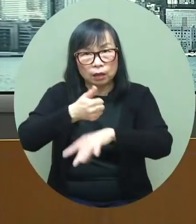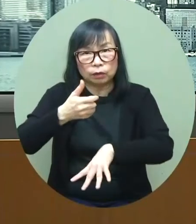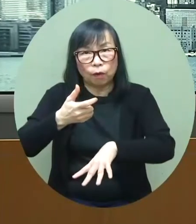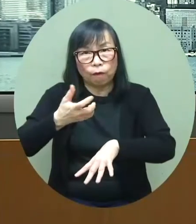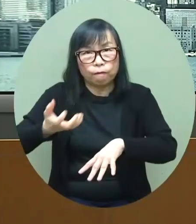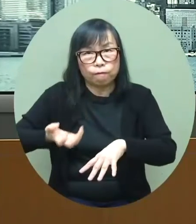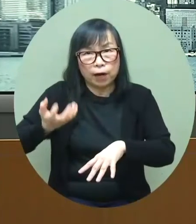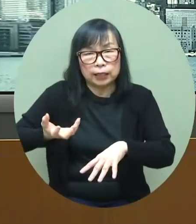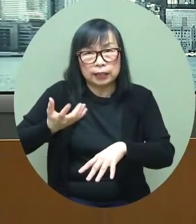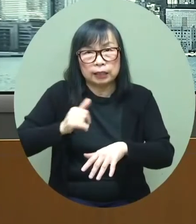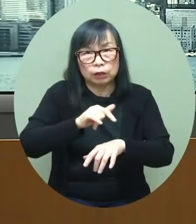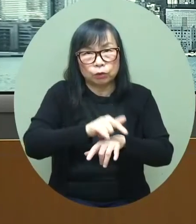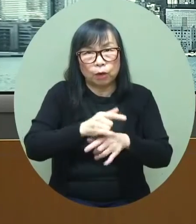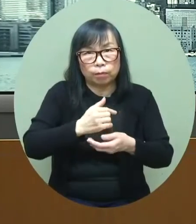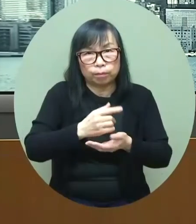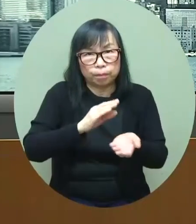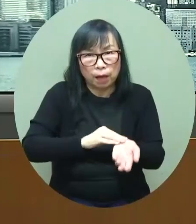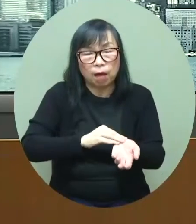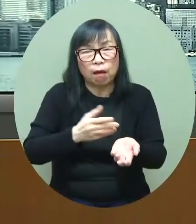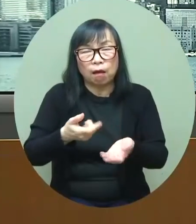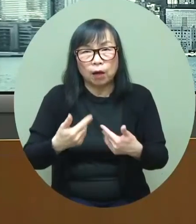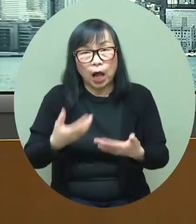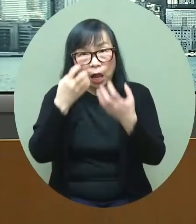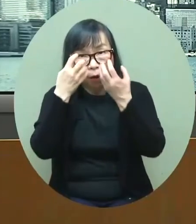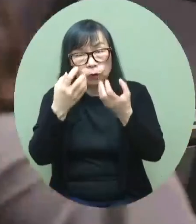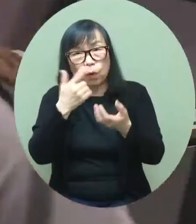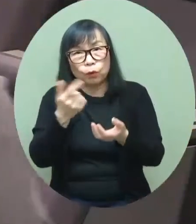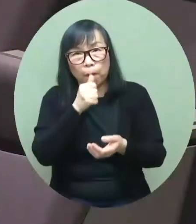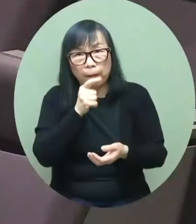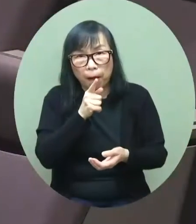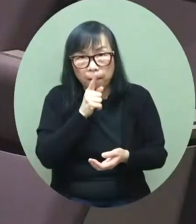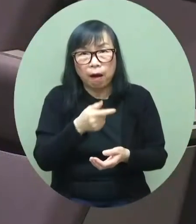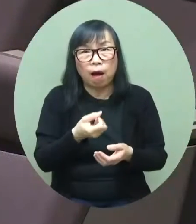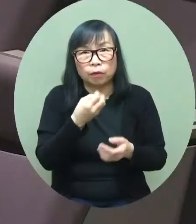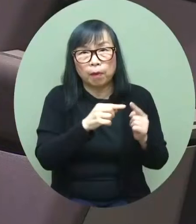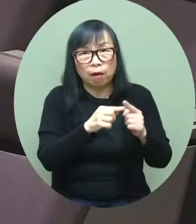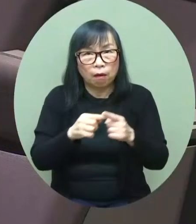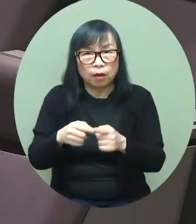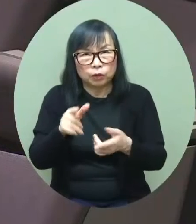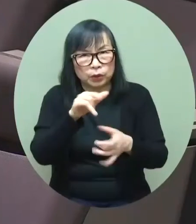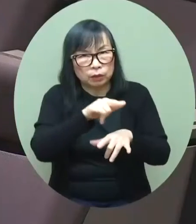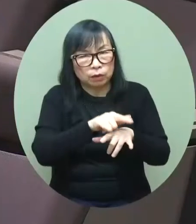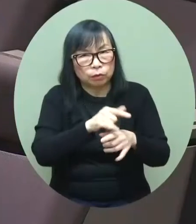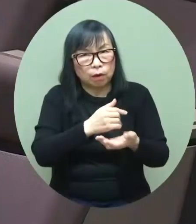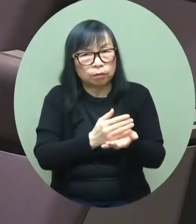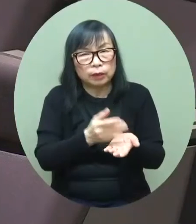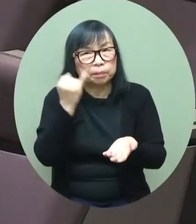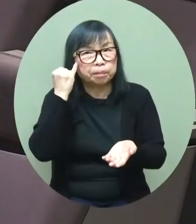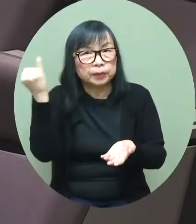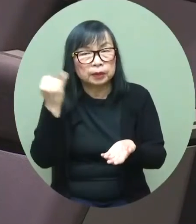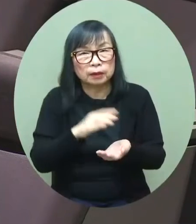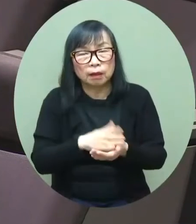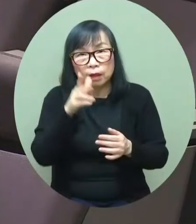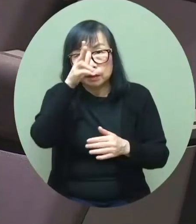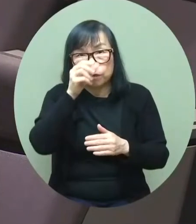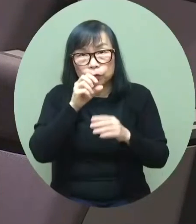炎綜合症啦。咁其實都留意到可能話好多家長啊，都好多市民其實對呢一個綜合症咧都唔係好多了解嘅。局方